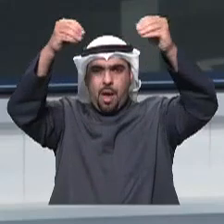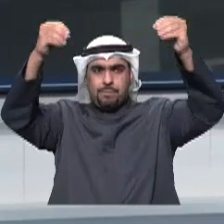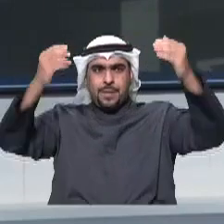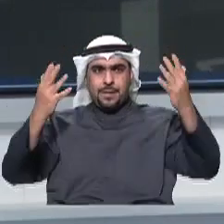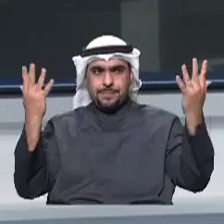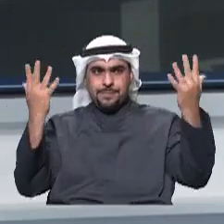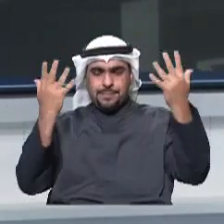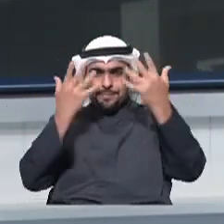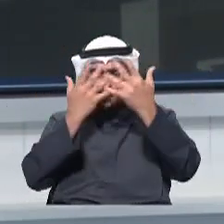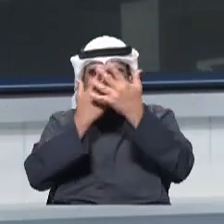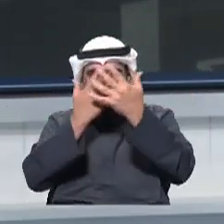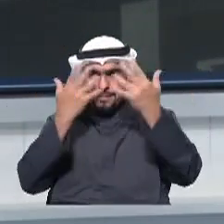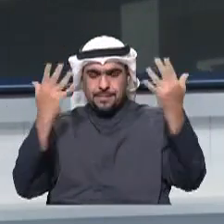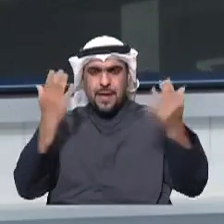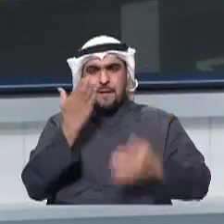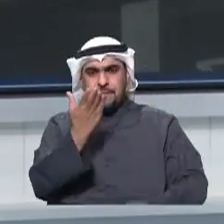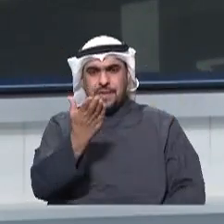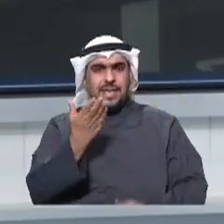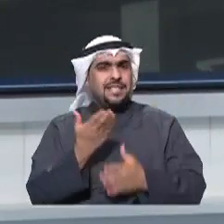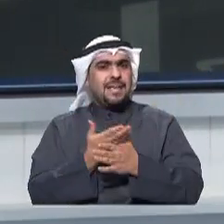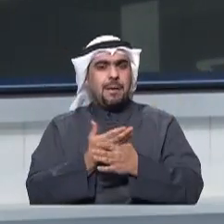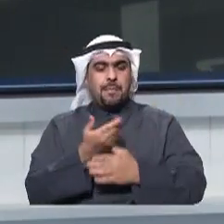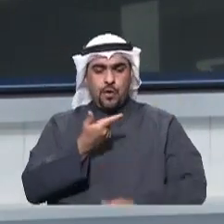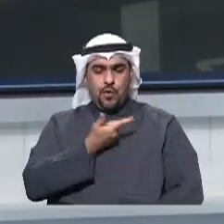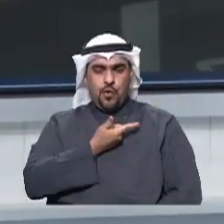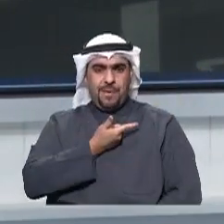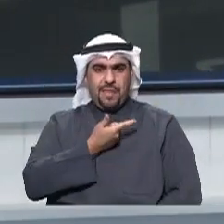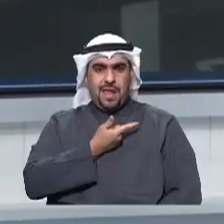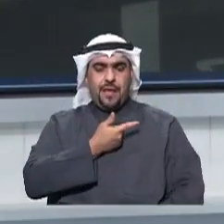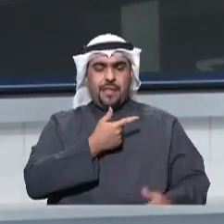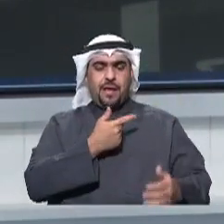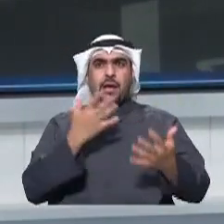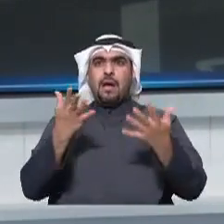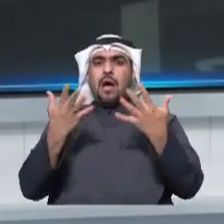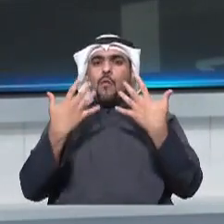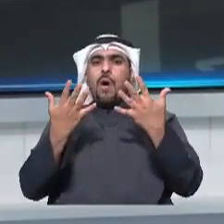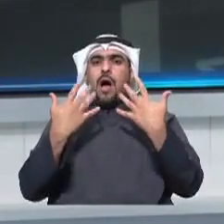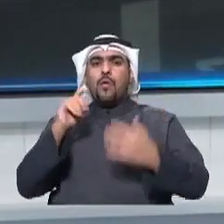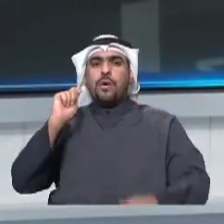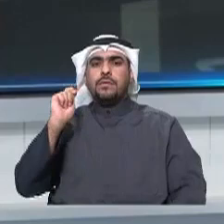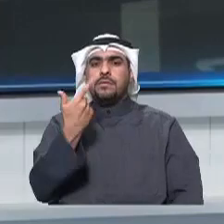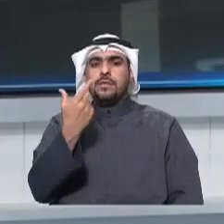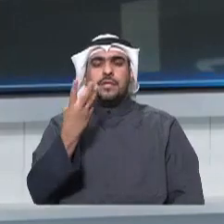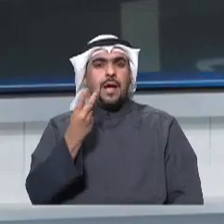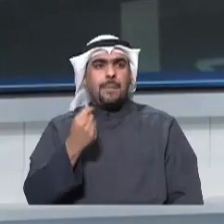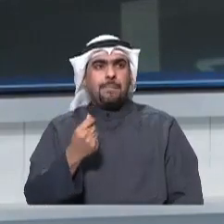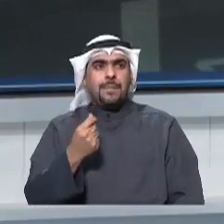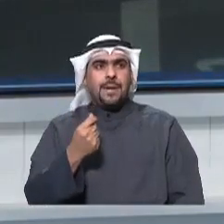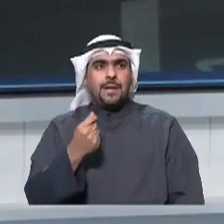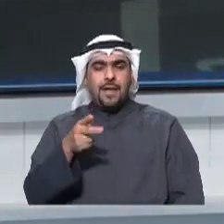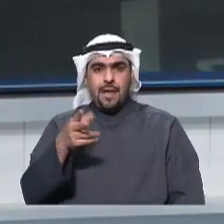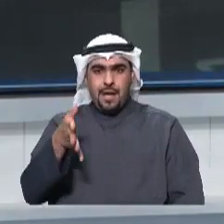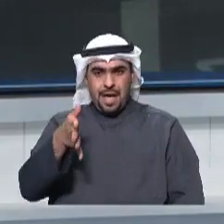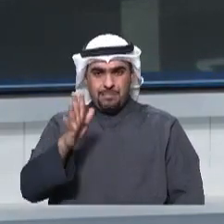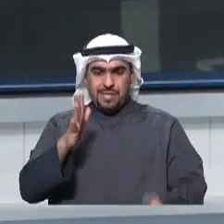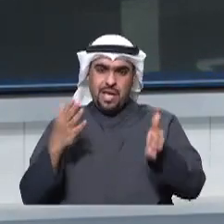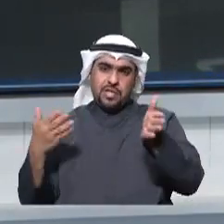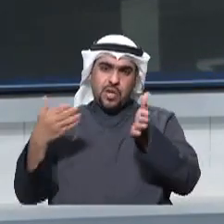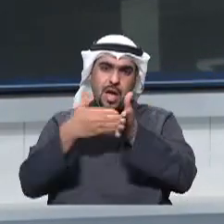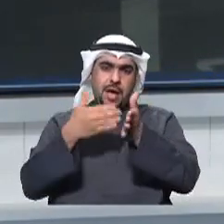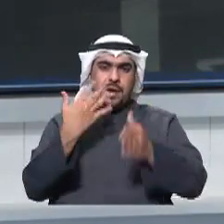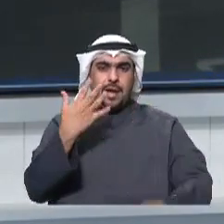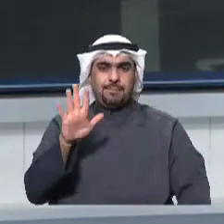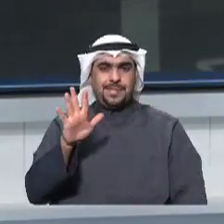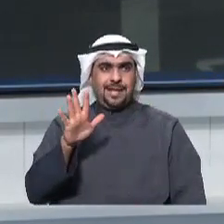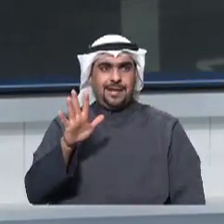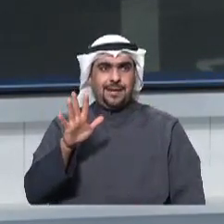15 إلى 50 كيلومتر بالساعة متوقعة سرعة الرياح، وأيضا تتراجع سرعة الرياح تدريجيا يوم الأربعاء، وأجواء مشمسة معظم